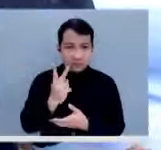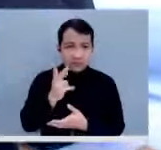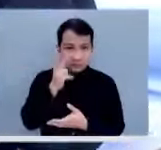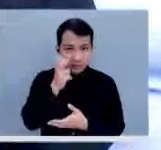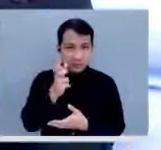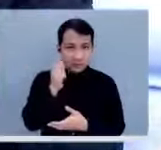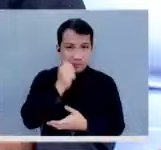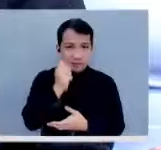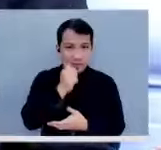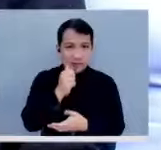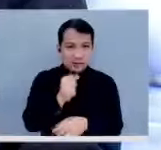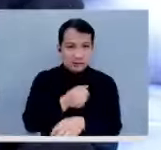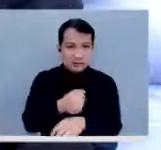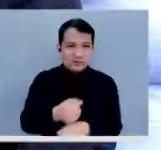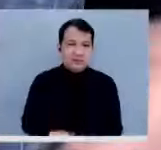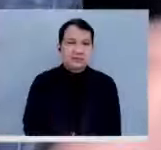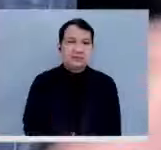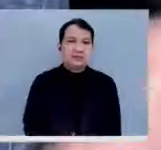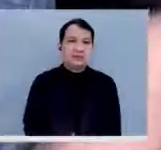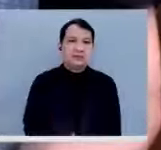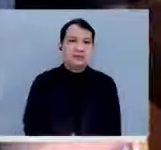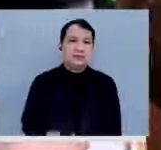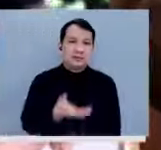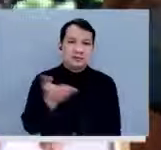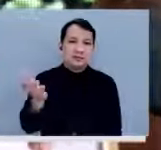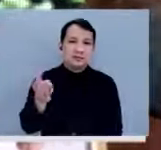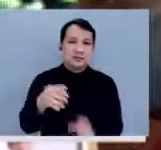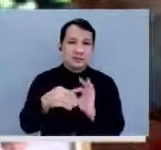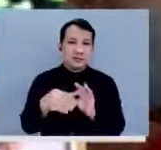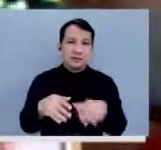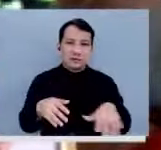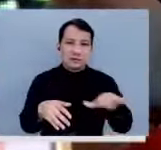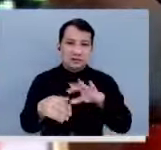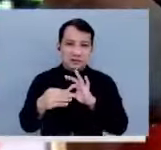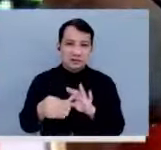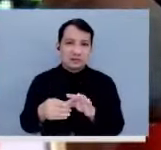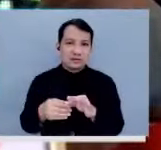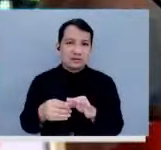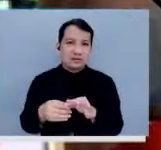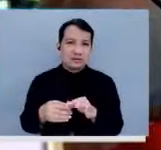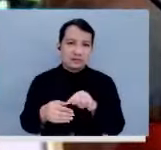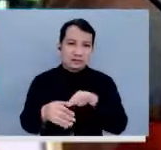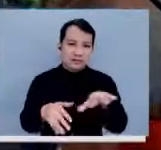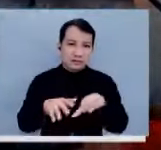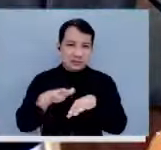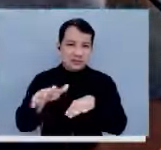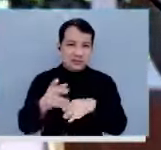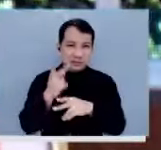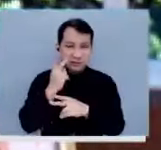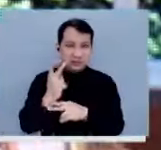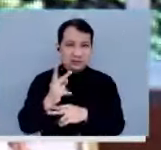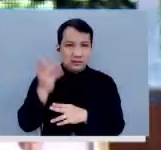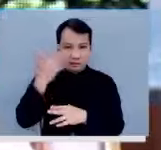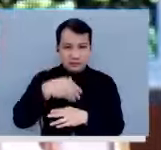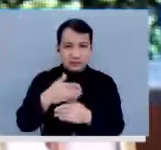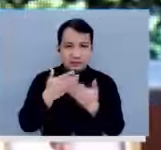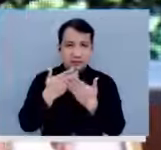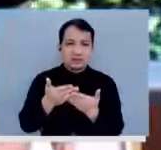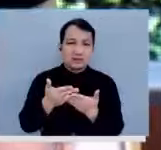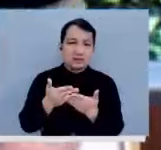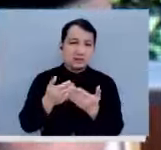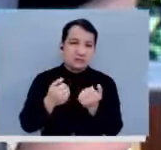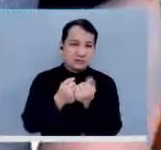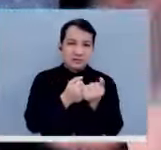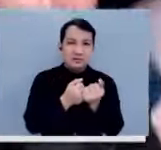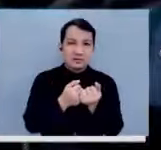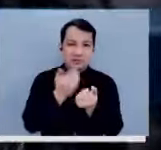torpe. Auto siya sa lahat ng streaming platforms. Stream nyo guys at salamat sa mga patuloy na nagsistream ng kanta. At